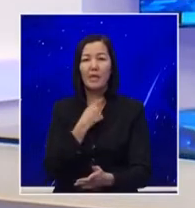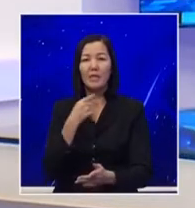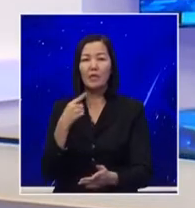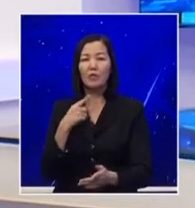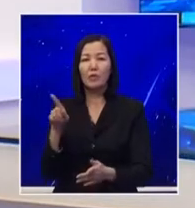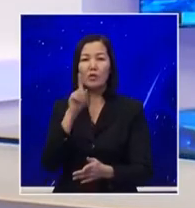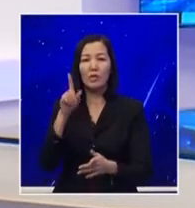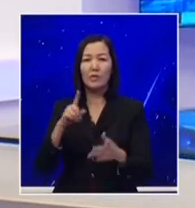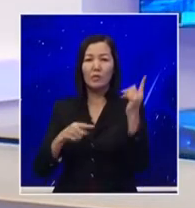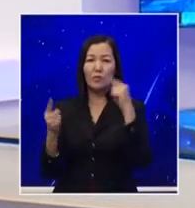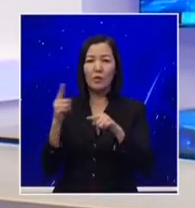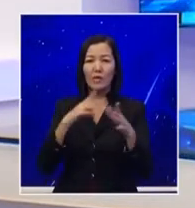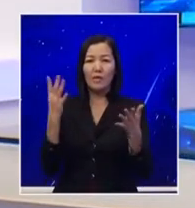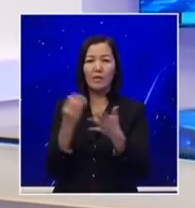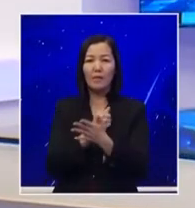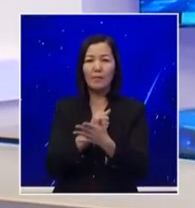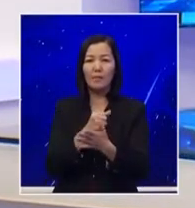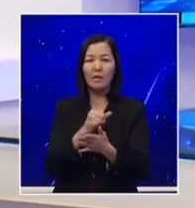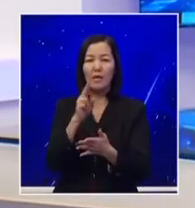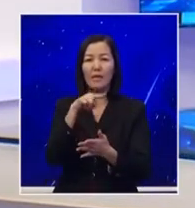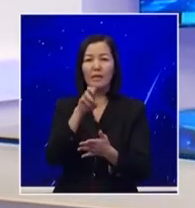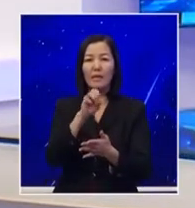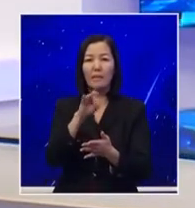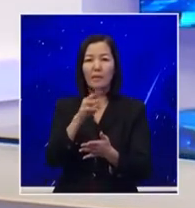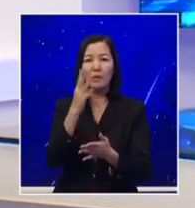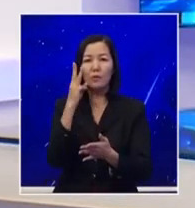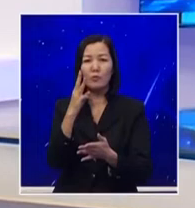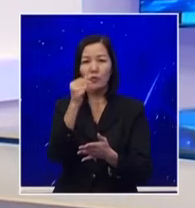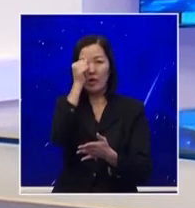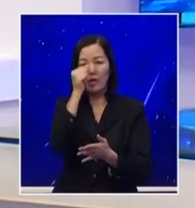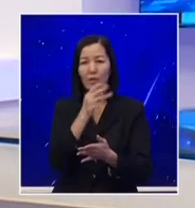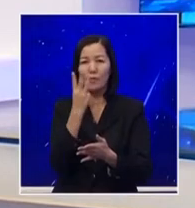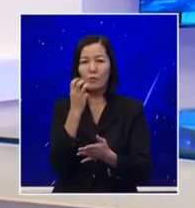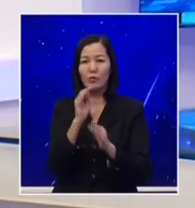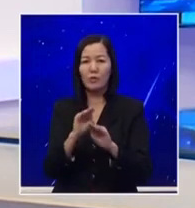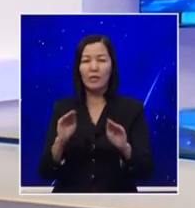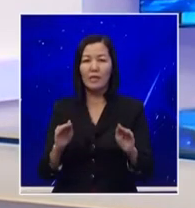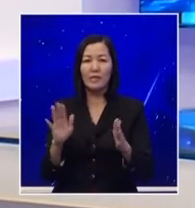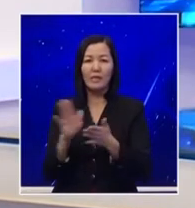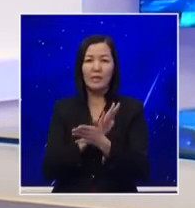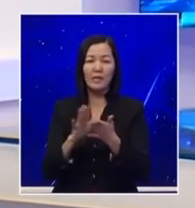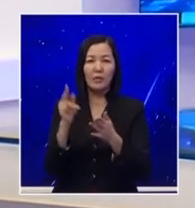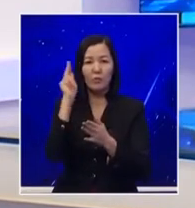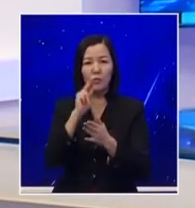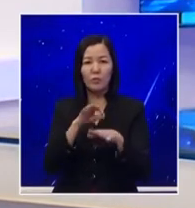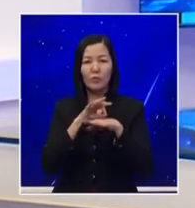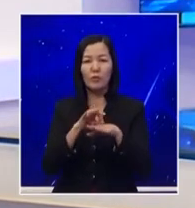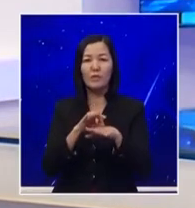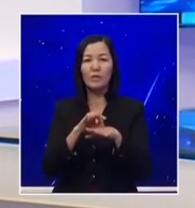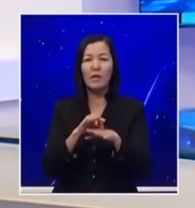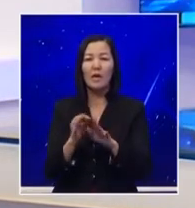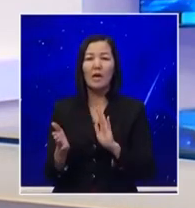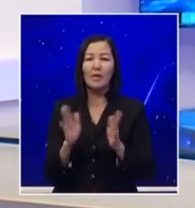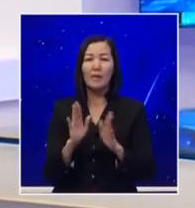Талдықорғанда жас өнертапқыш Дамир Нұркежанов 3 айда 300-ден аса жеткіншекке тегін курстар өткізді. Онлайн түрде